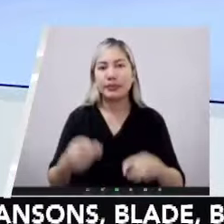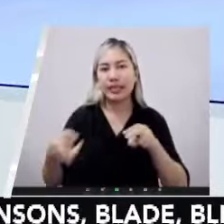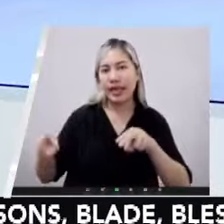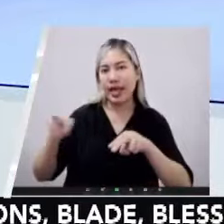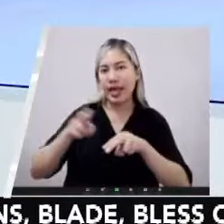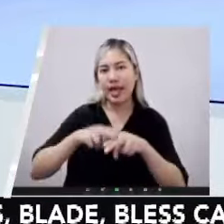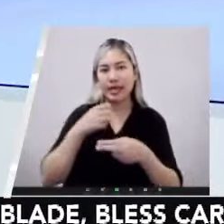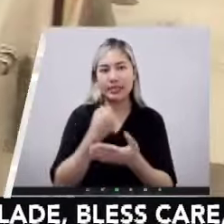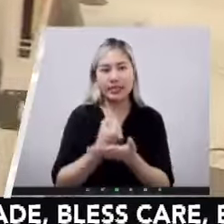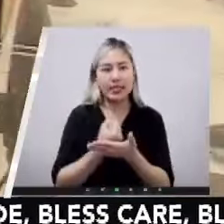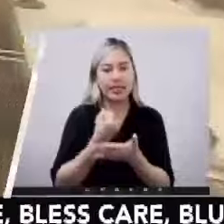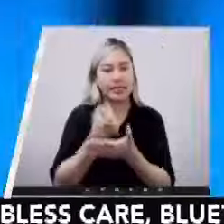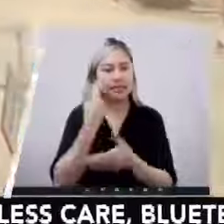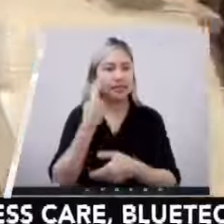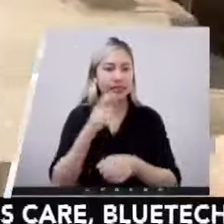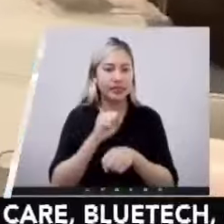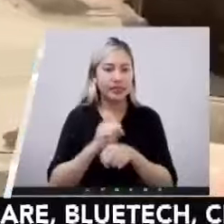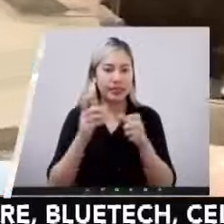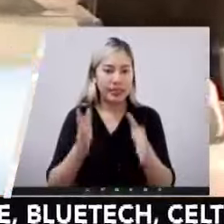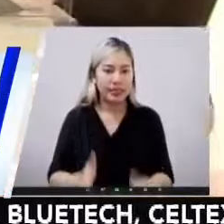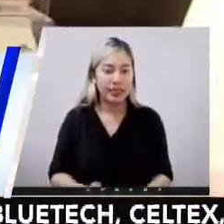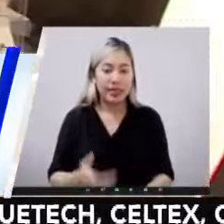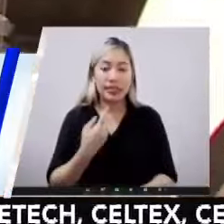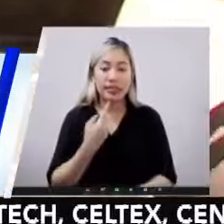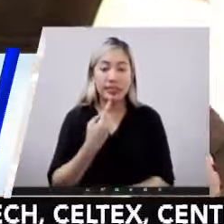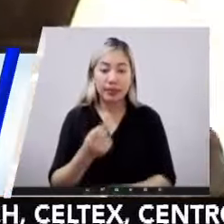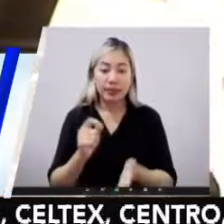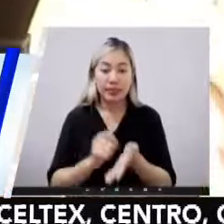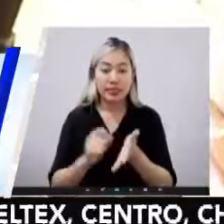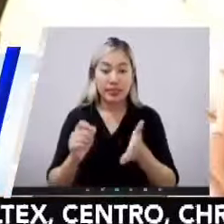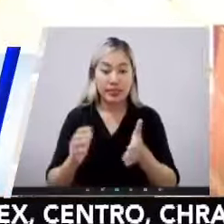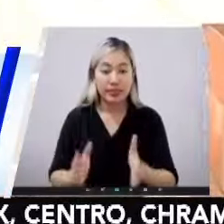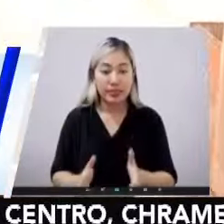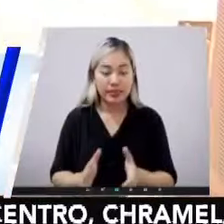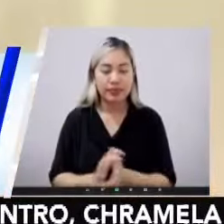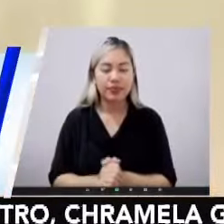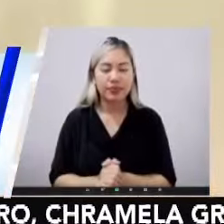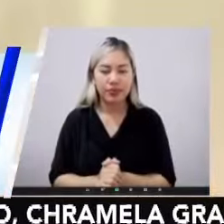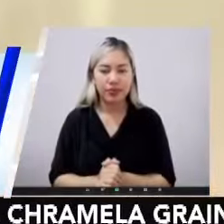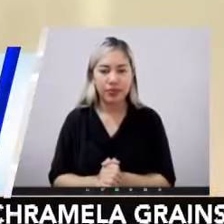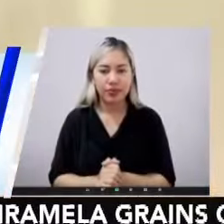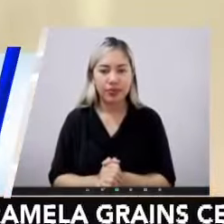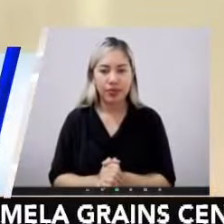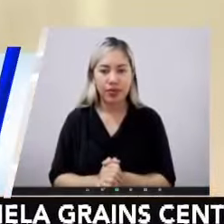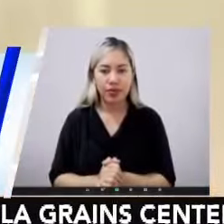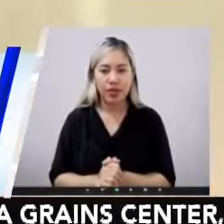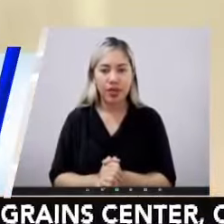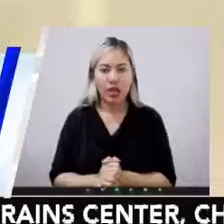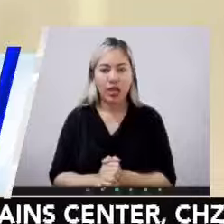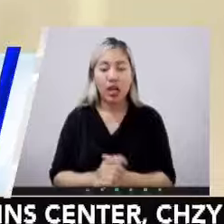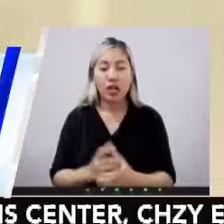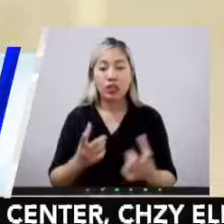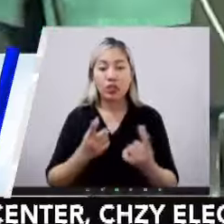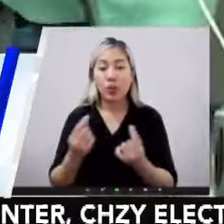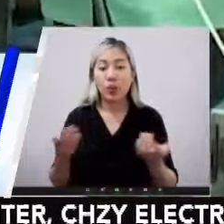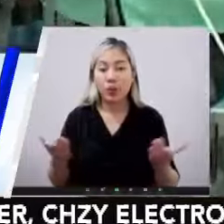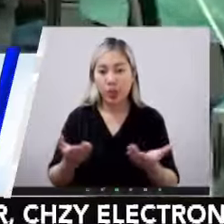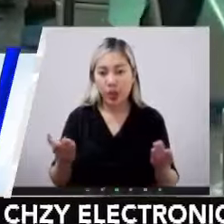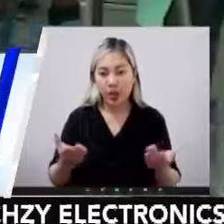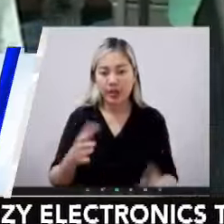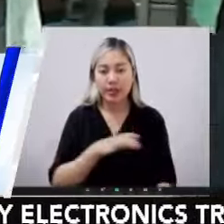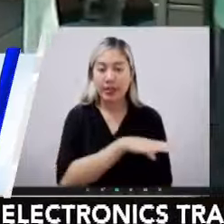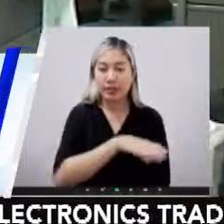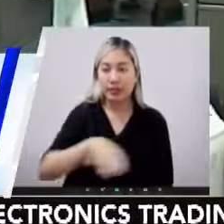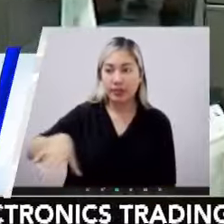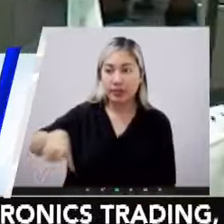manggagawa. Ayon kay Labor Secretary Bienvenido Laguesma, gagawin iyan ang mga wage board ng Cagayan Valley, Central Luzon,